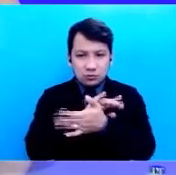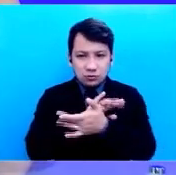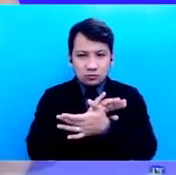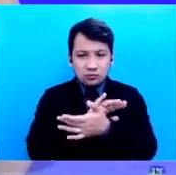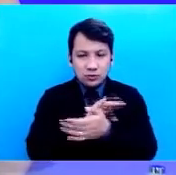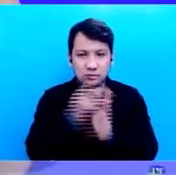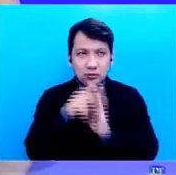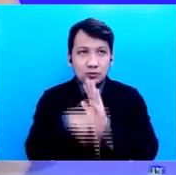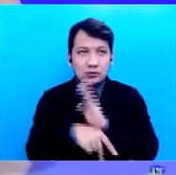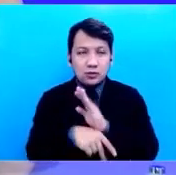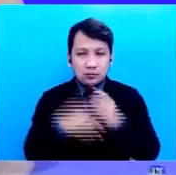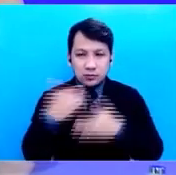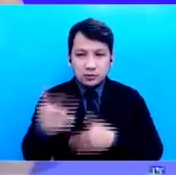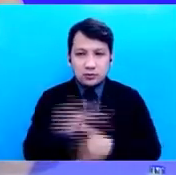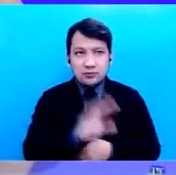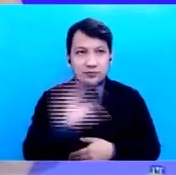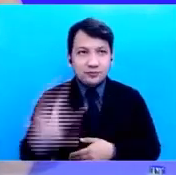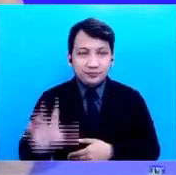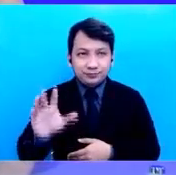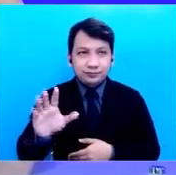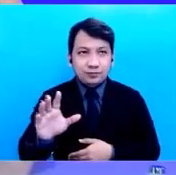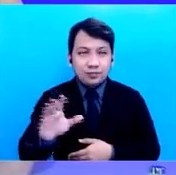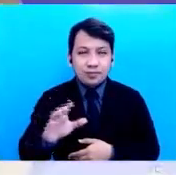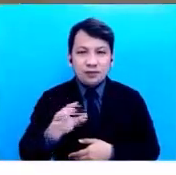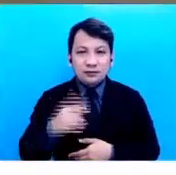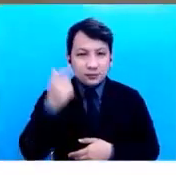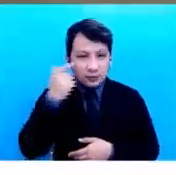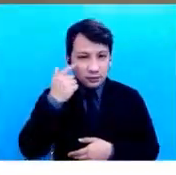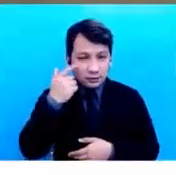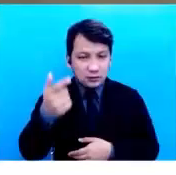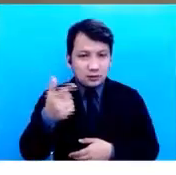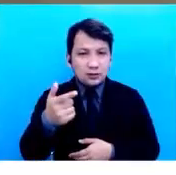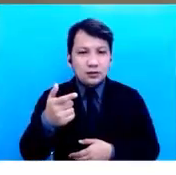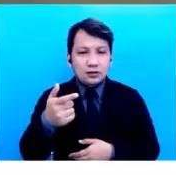Nasa frontline ng balitang yan, si Greg Gregorio.